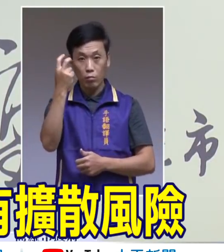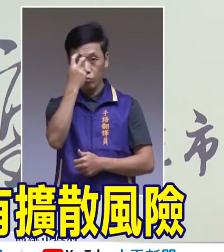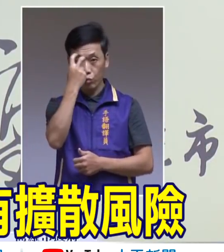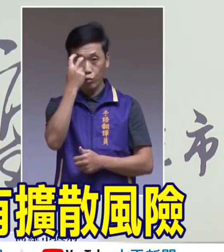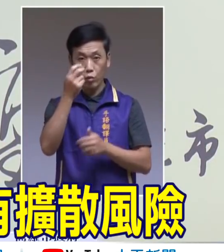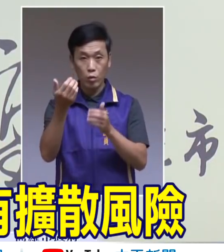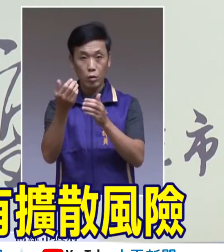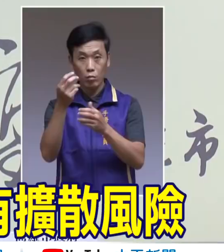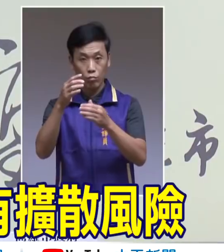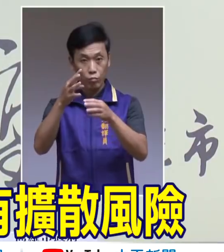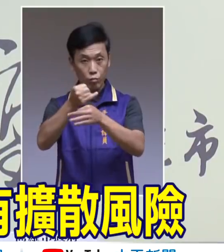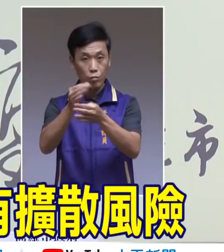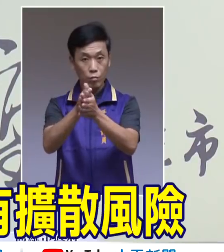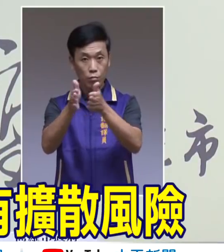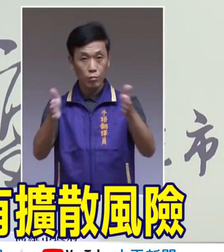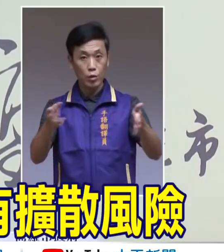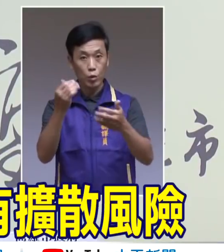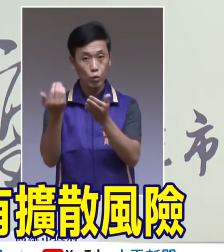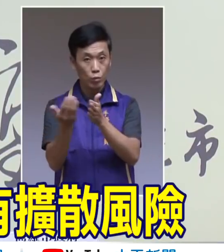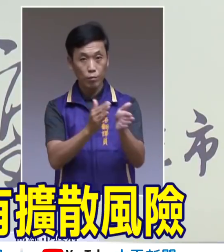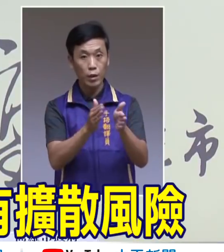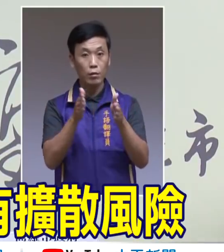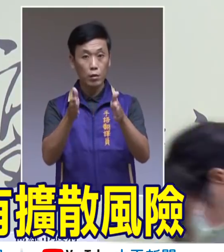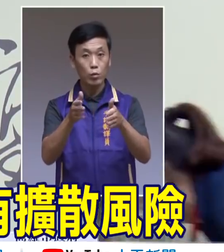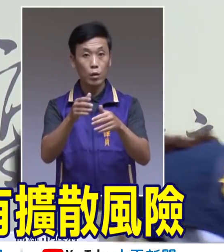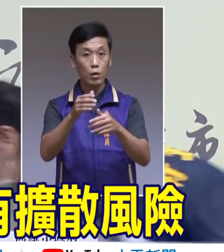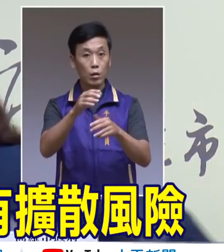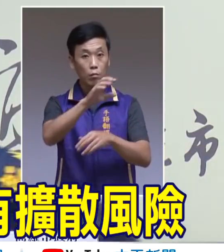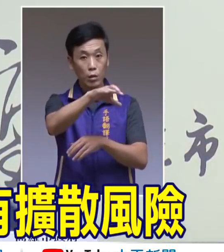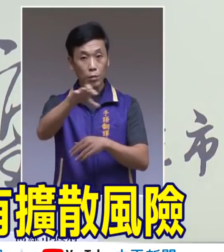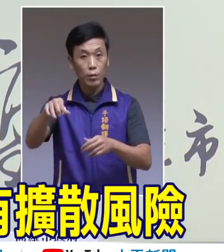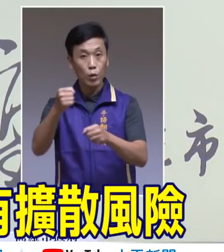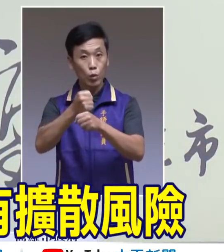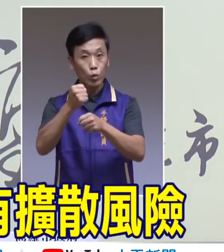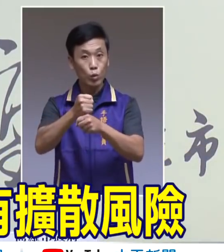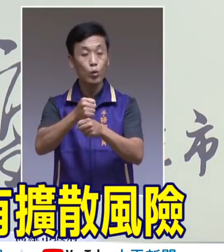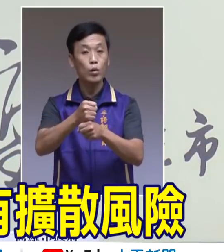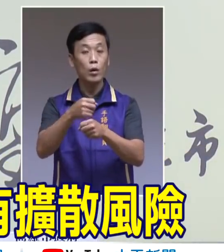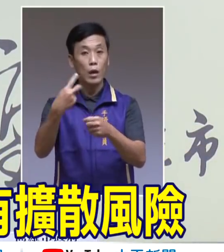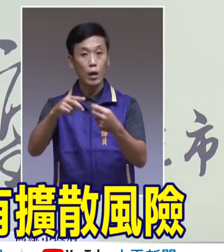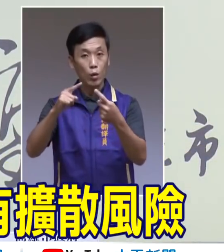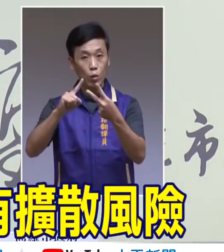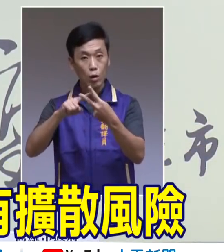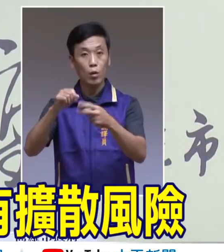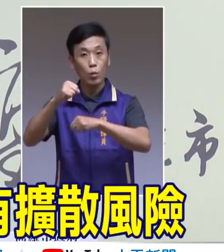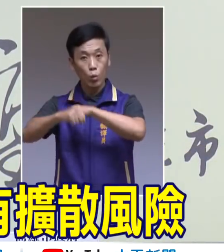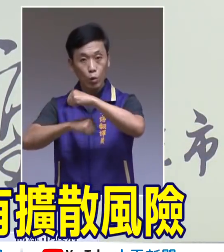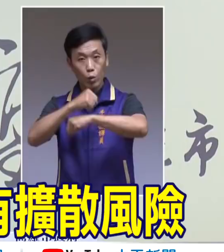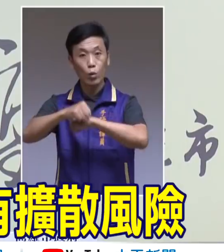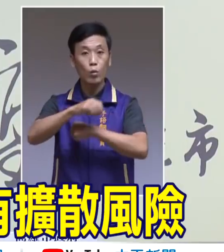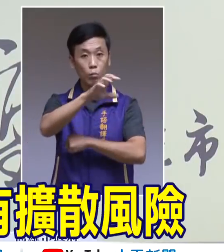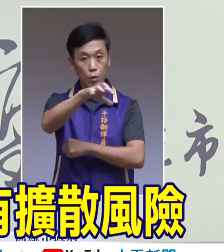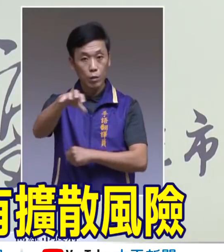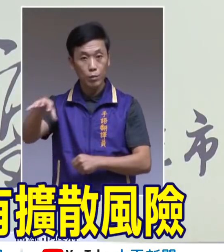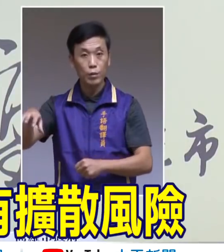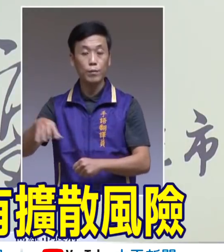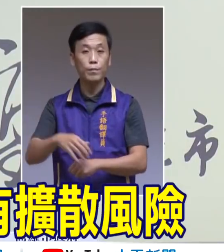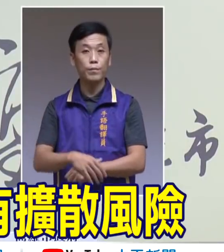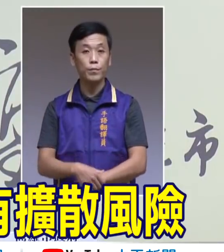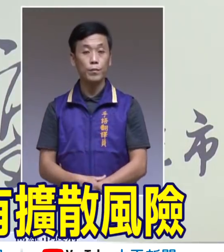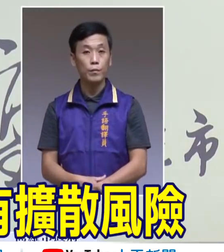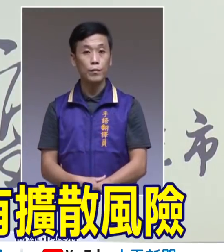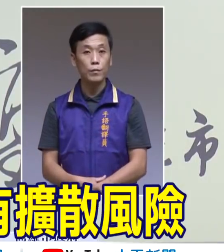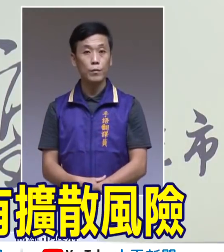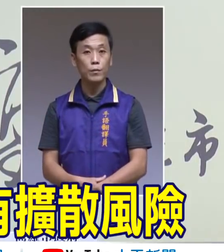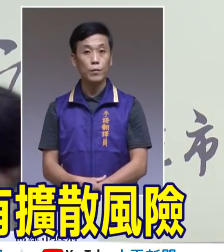了在现在所有的工作的场域啊，或者是活动的处所啊，怎么样能够就相